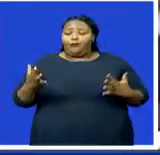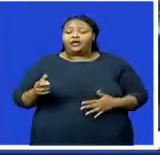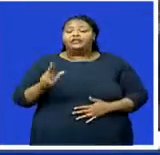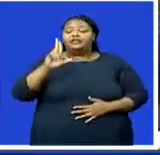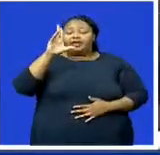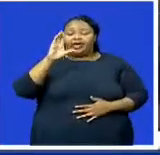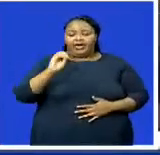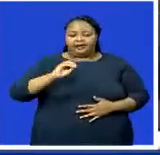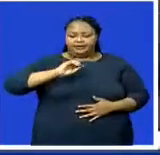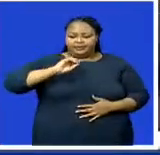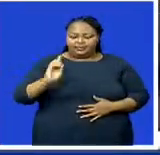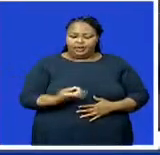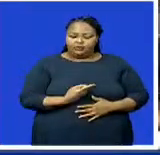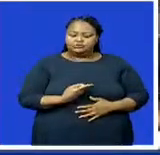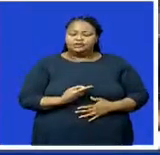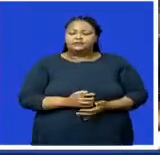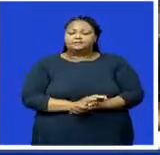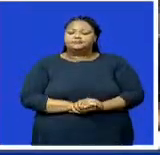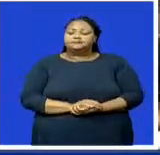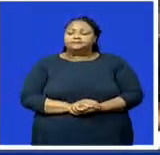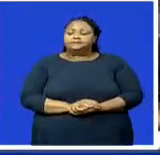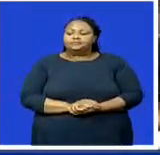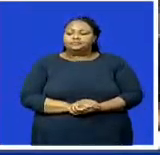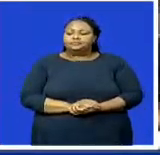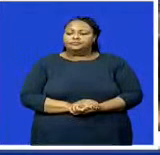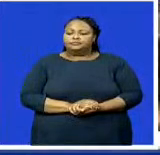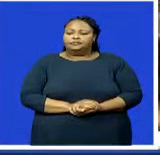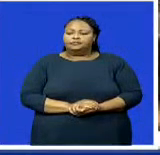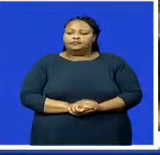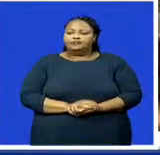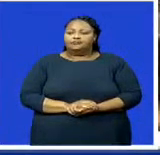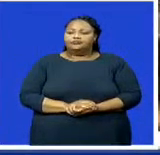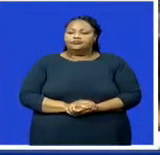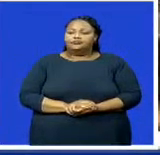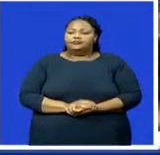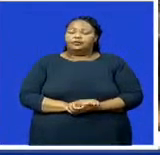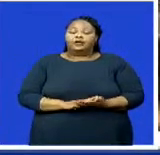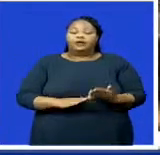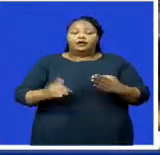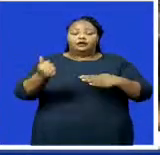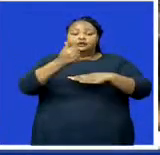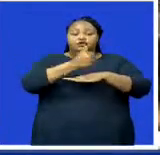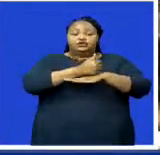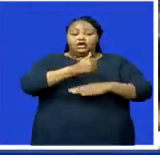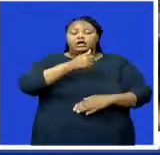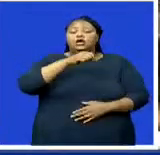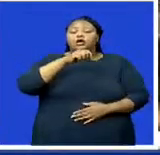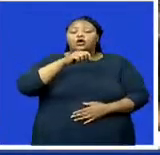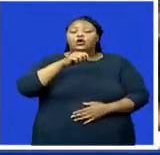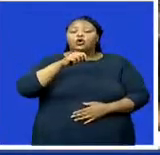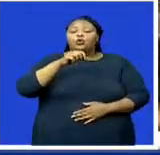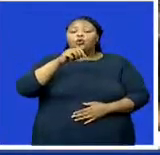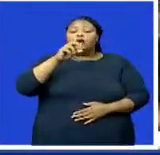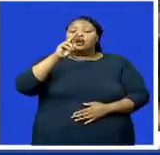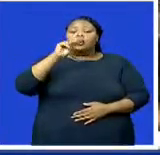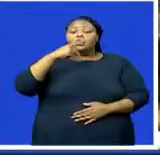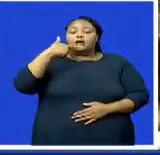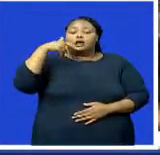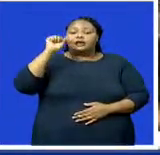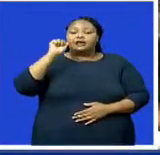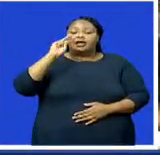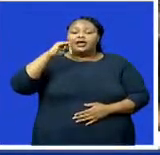Msibi kaMkhweli. Umphathi wakanhlanyelo fund wandile kunene ukuthi balimi lababoleke imali